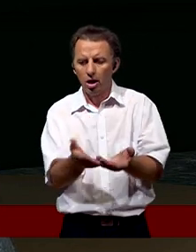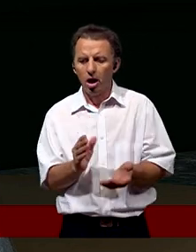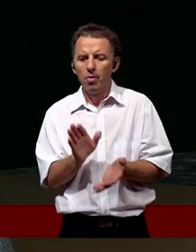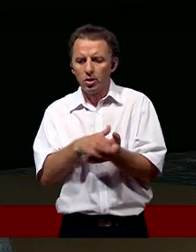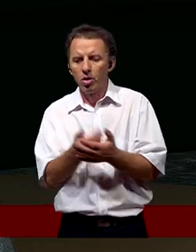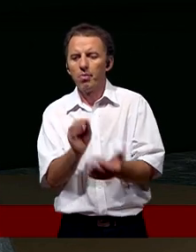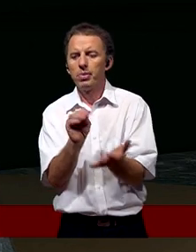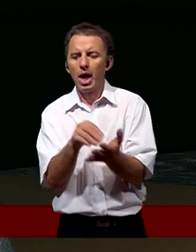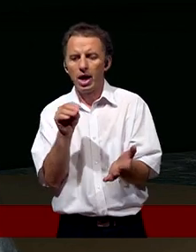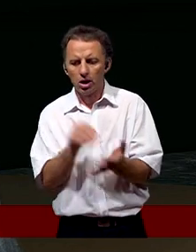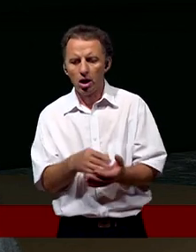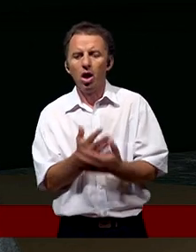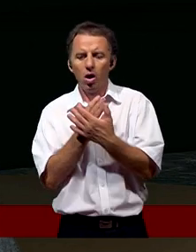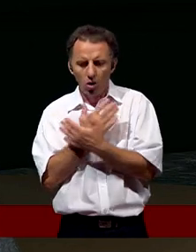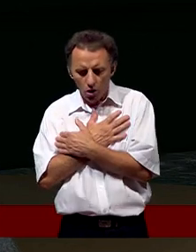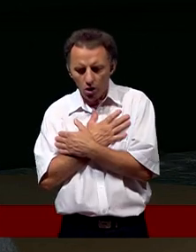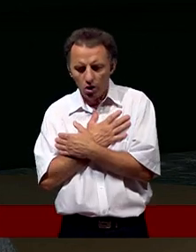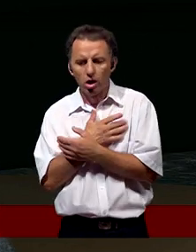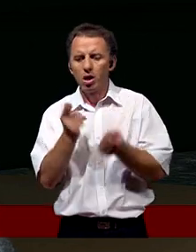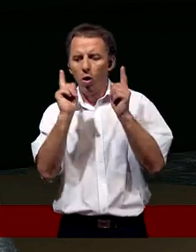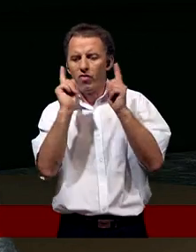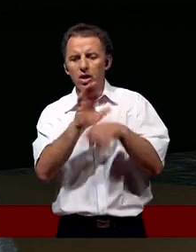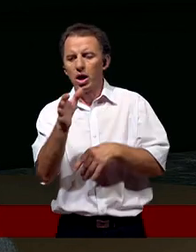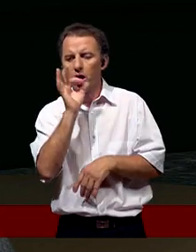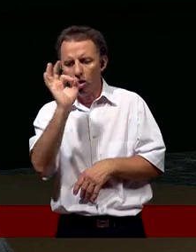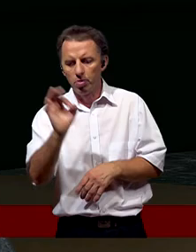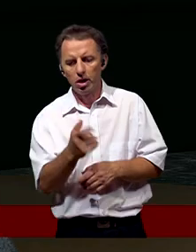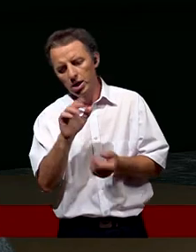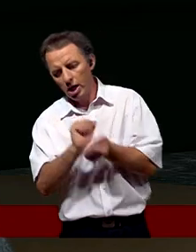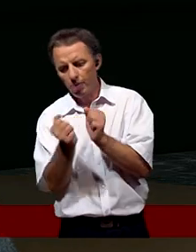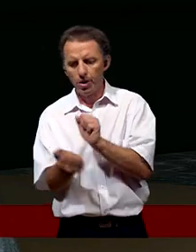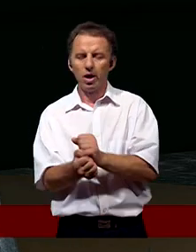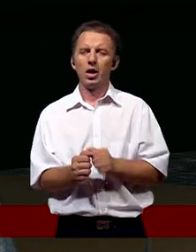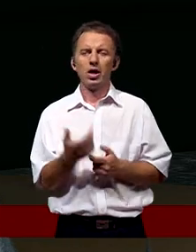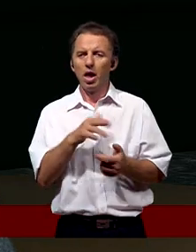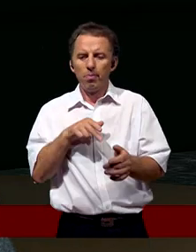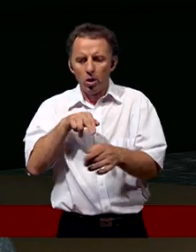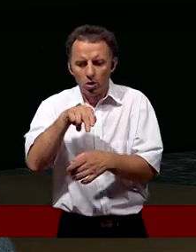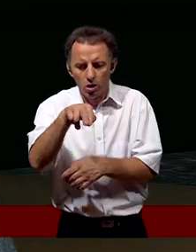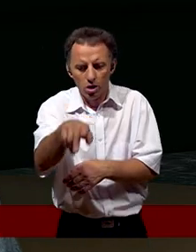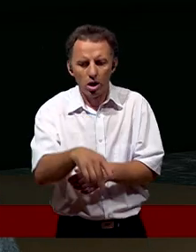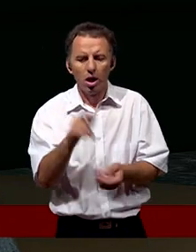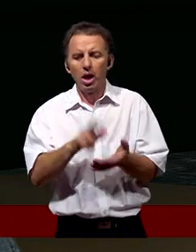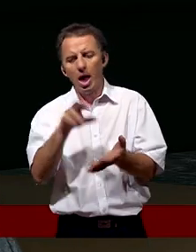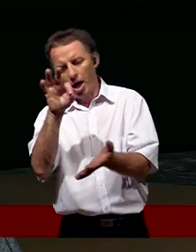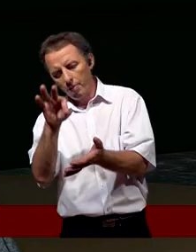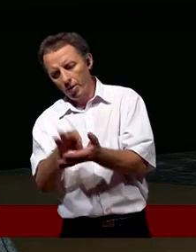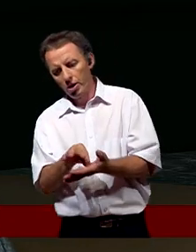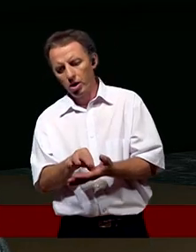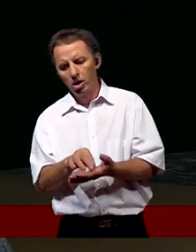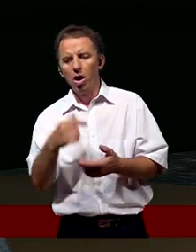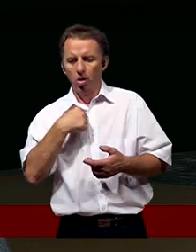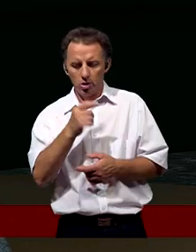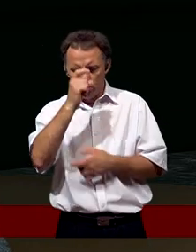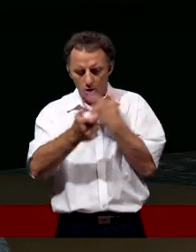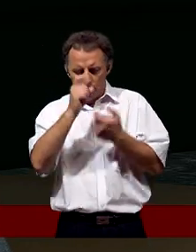bardzo przekładamy to na praktykę. Kochać to znaczy, no nie uważamy ich za gorszych, niby, ale do nich nie podchodzimy, a już na pewno, jeżeli